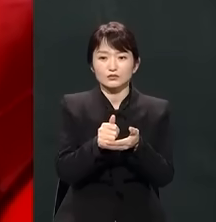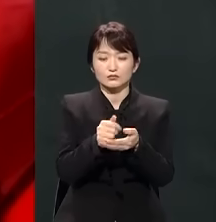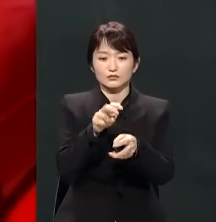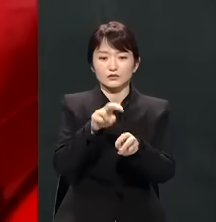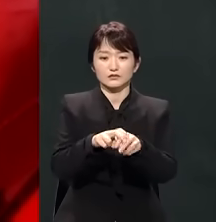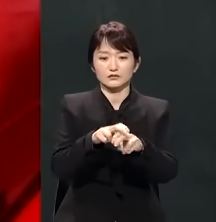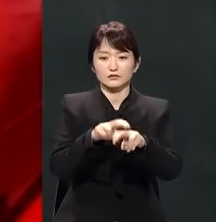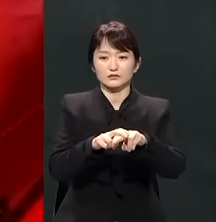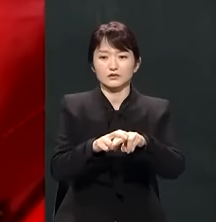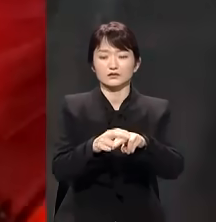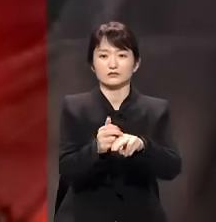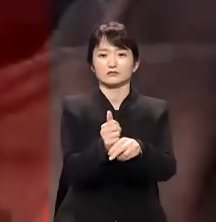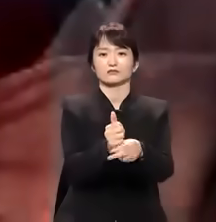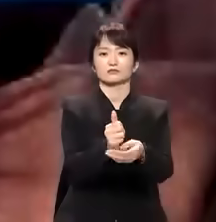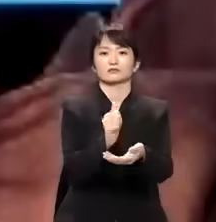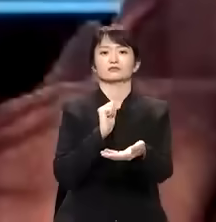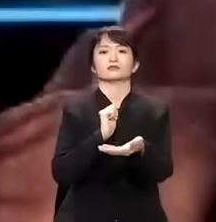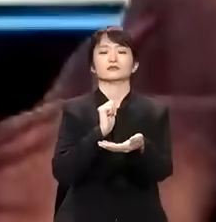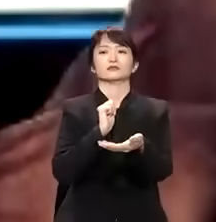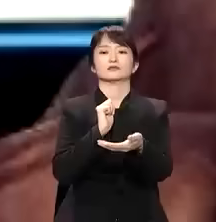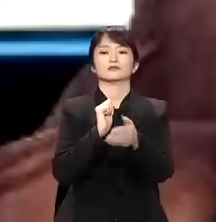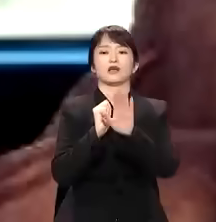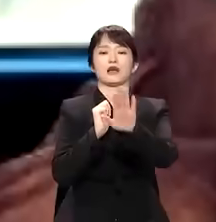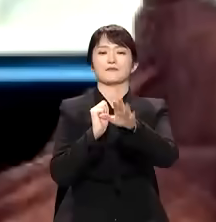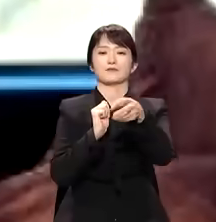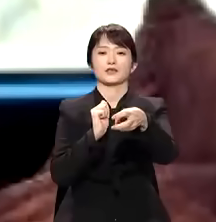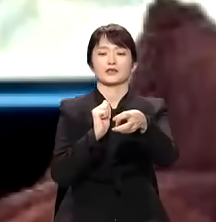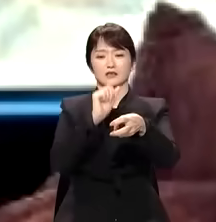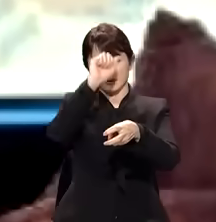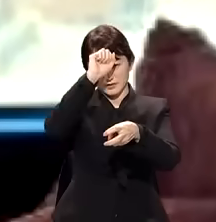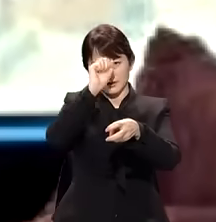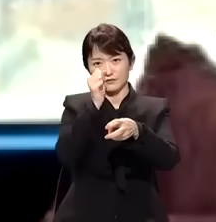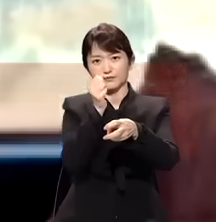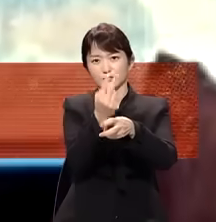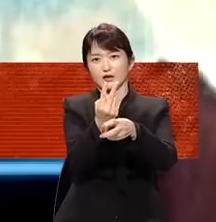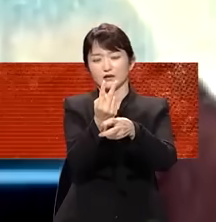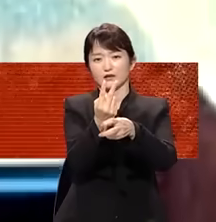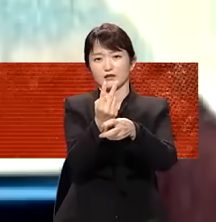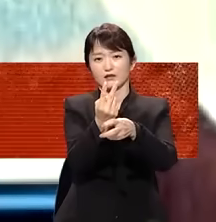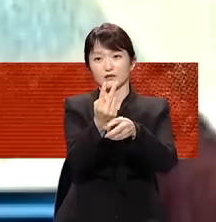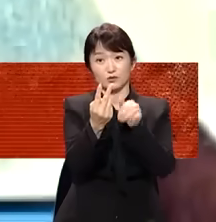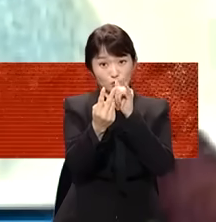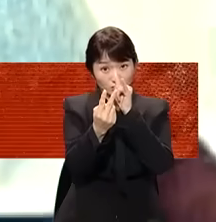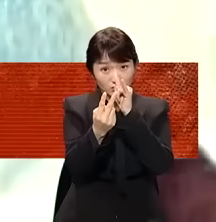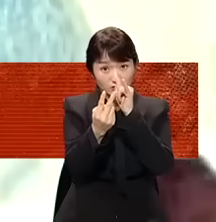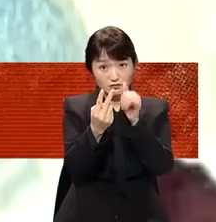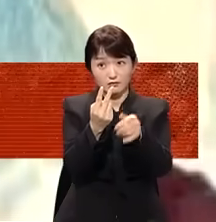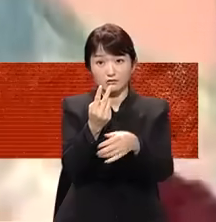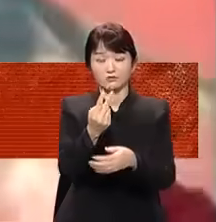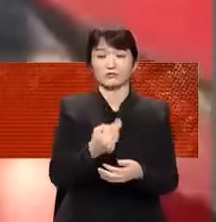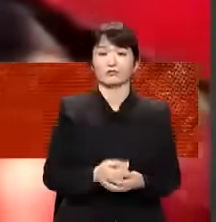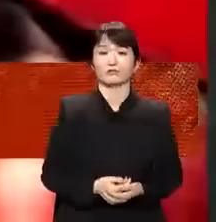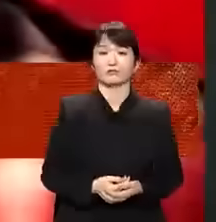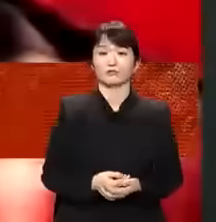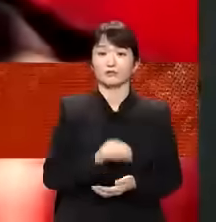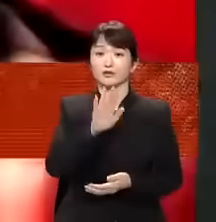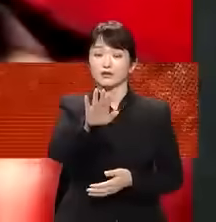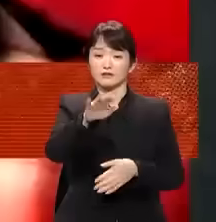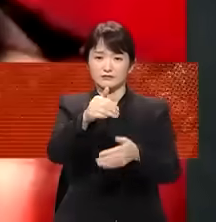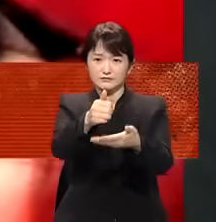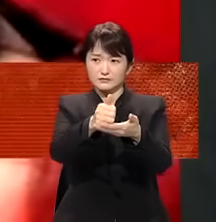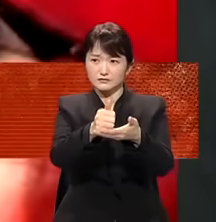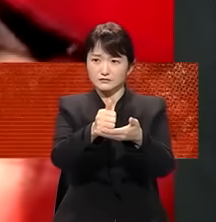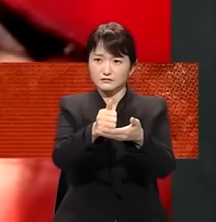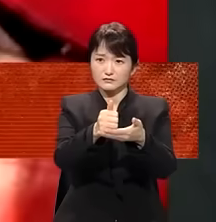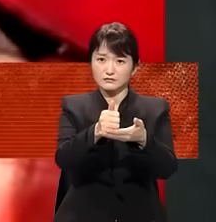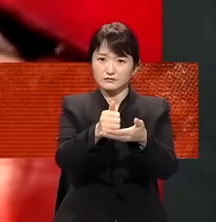다리를 쭉 뻗어서 앞좌석 머리 부분에 저렇게 다리를 발끝까지 올려놓고 있습니다 와 진짜 앞좌석 승객이